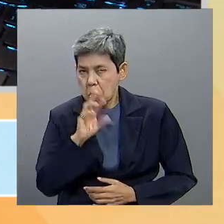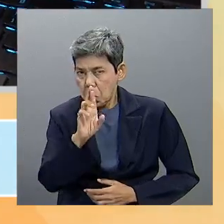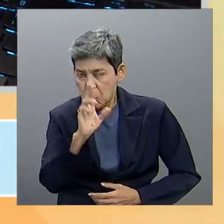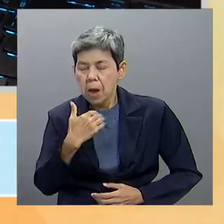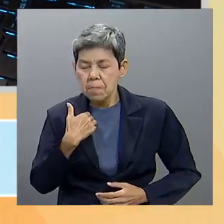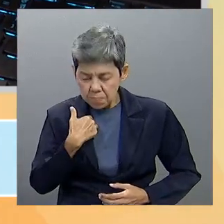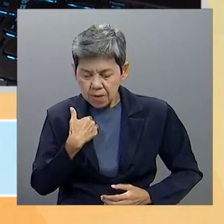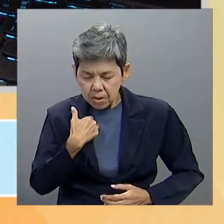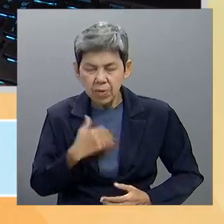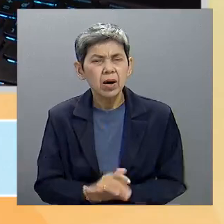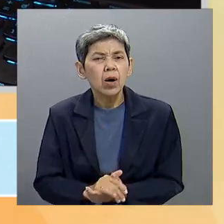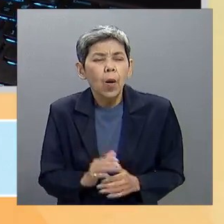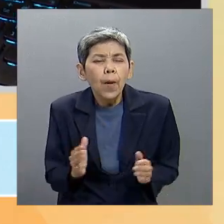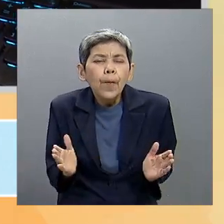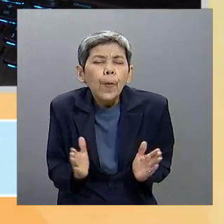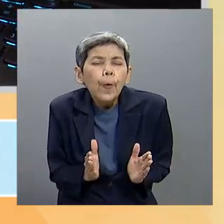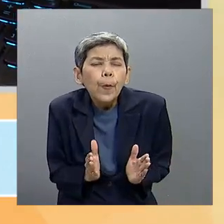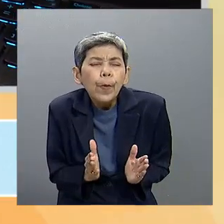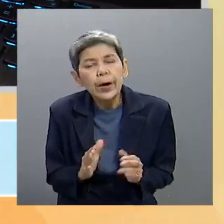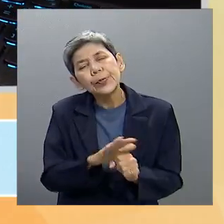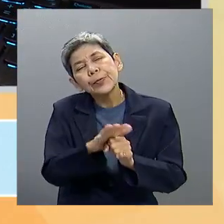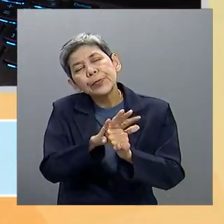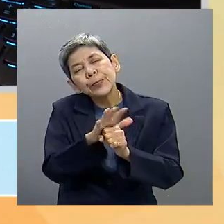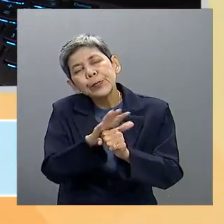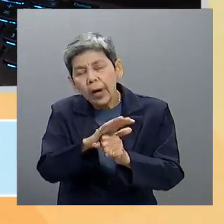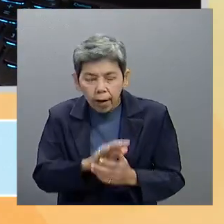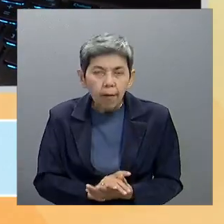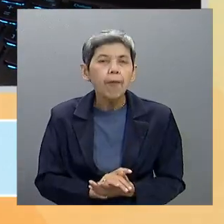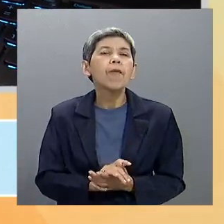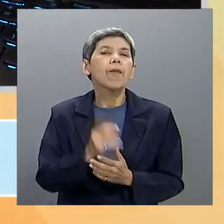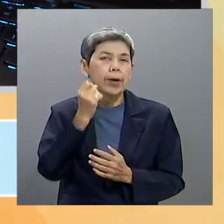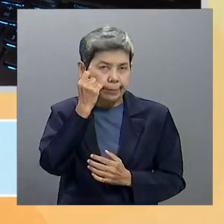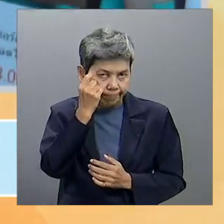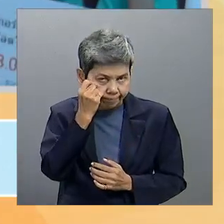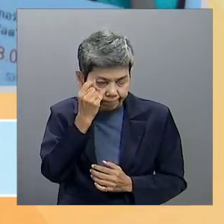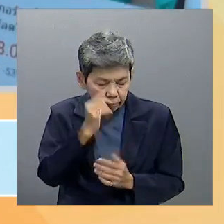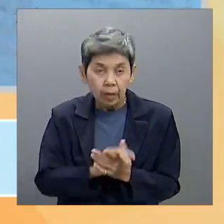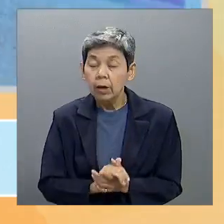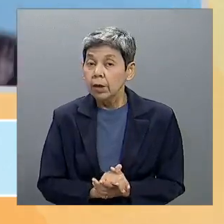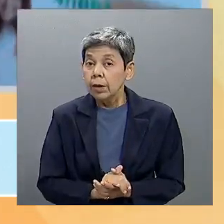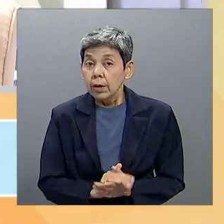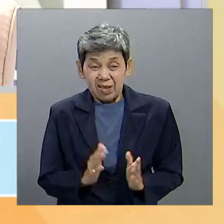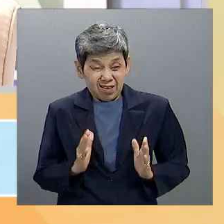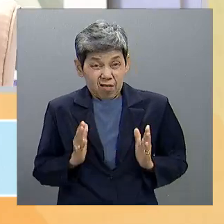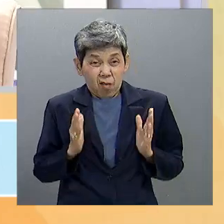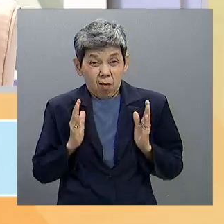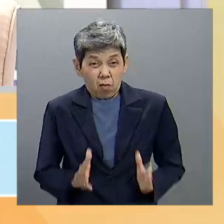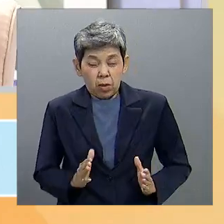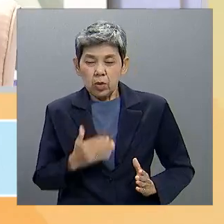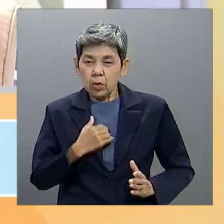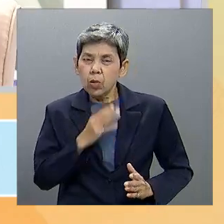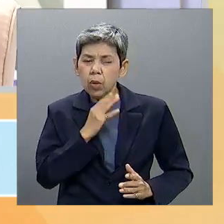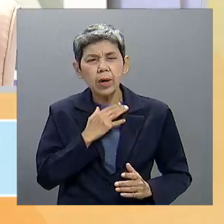คน ครับ ผอมก็จะมีความเสี่ยงที่ค่อนข้างน้อยกว่าครับผม อ๋อค่ะทีนี้เนี่ยนอกจากในเรื่องของคนที่อย่างน้ําหนักต่ํากว่าเก